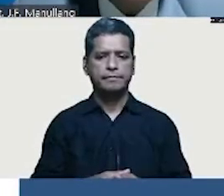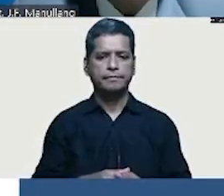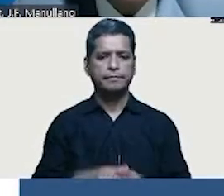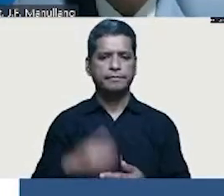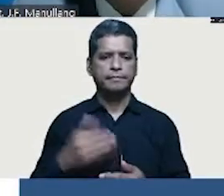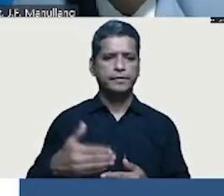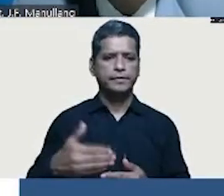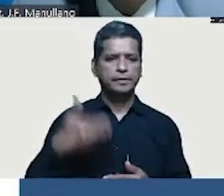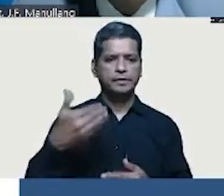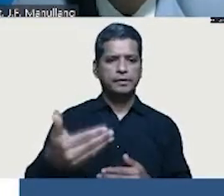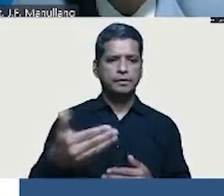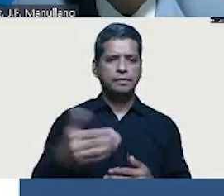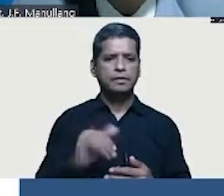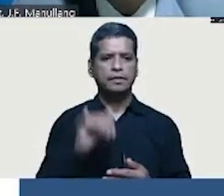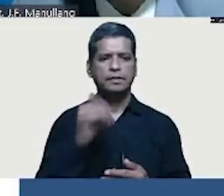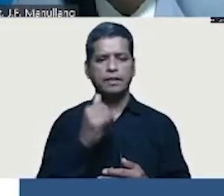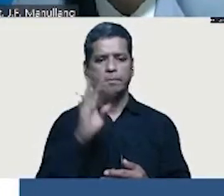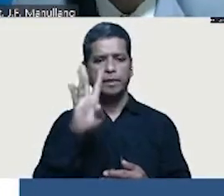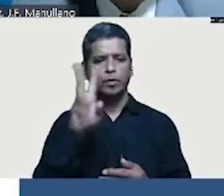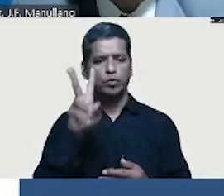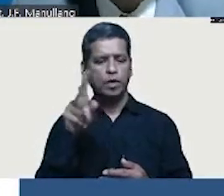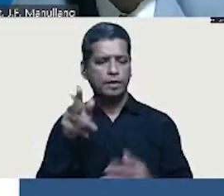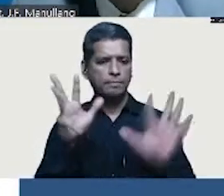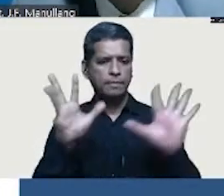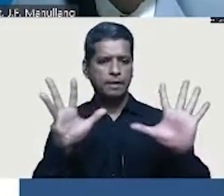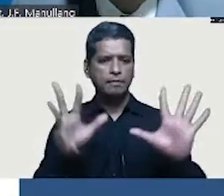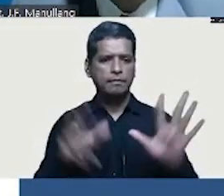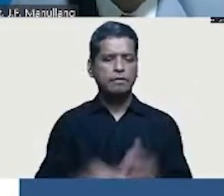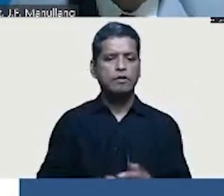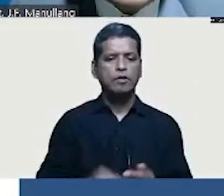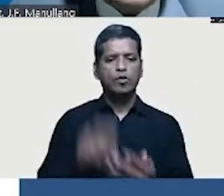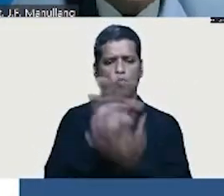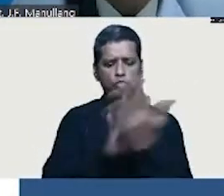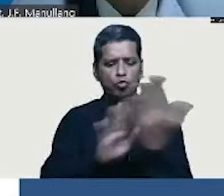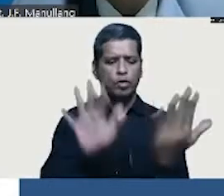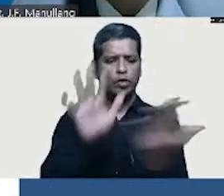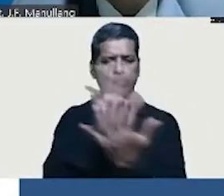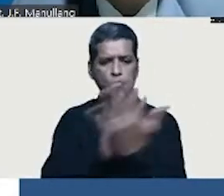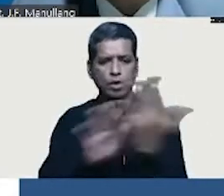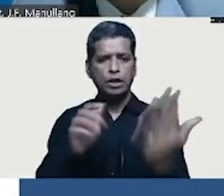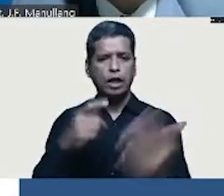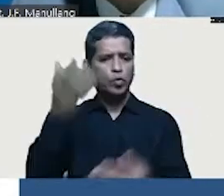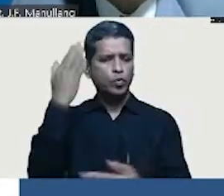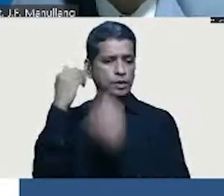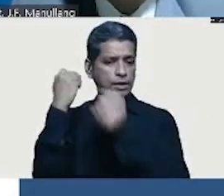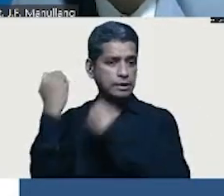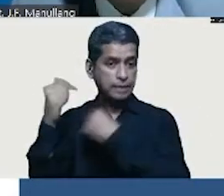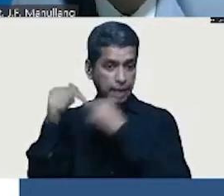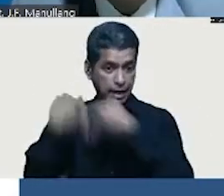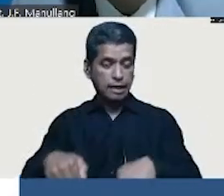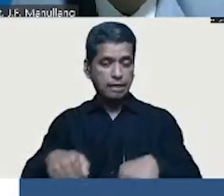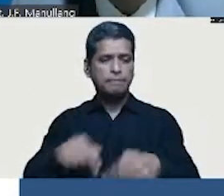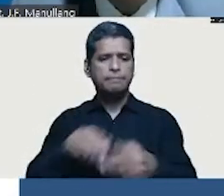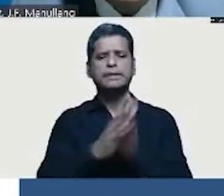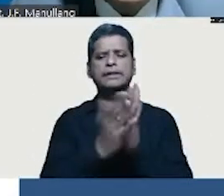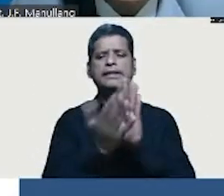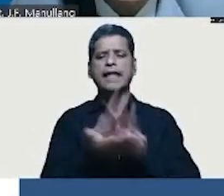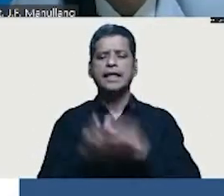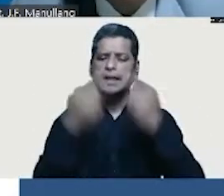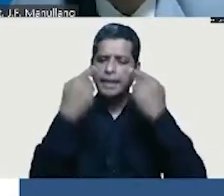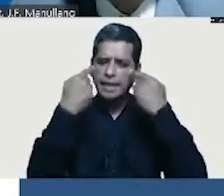249 dikatakan nubuat-nubuat Jang dahulu sekarang sudah menjadi kenyataan hal-hal yang baru Anda